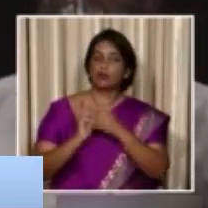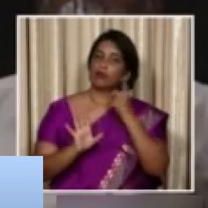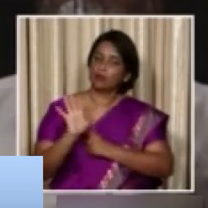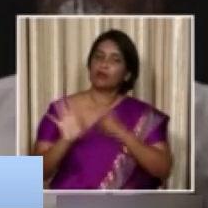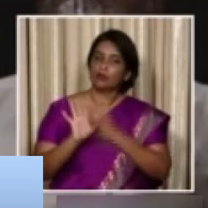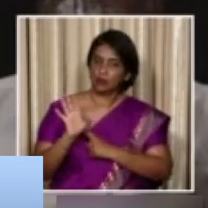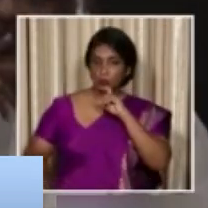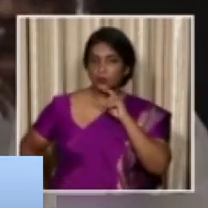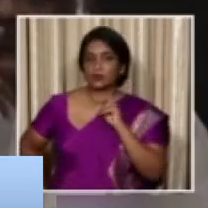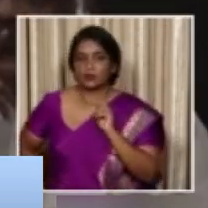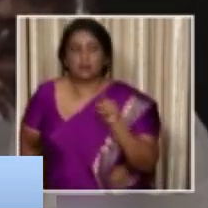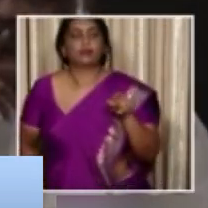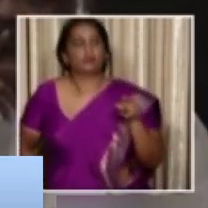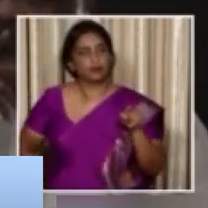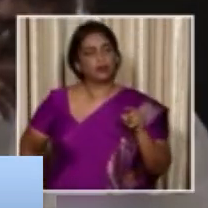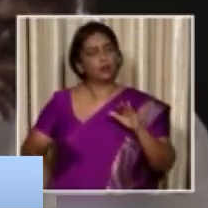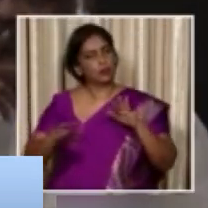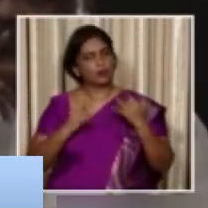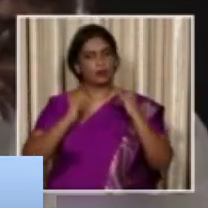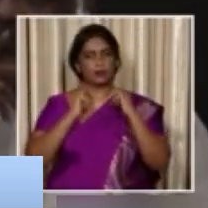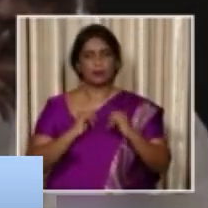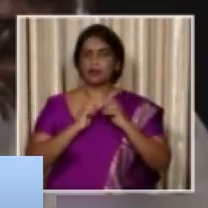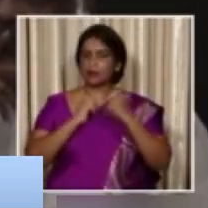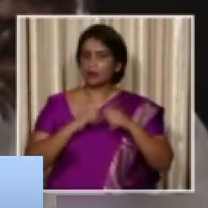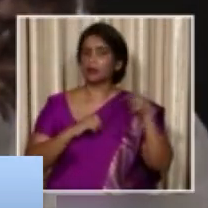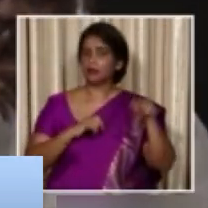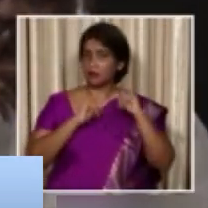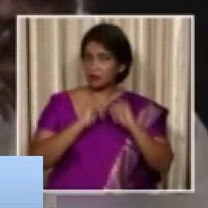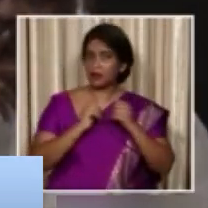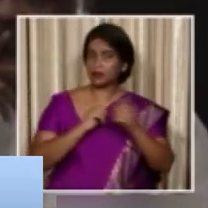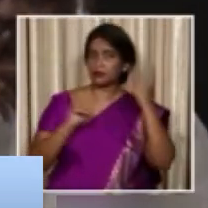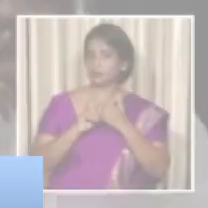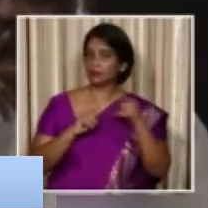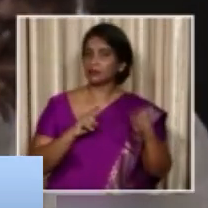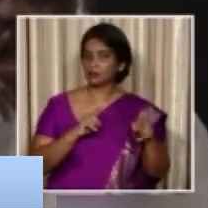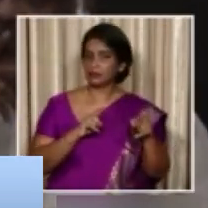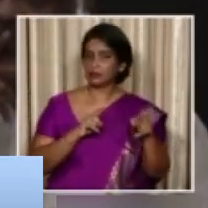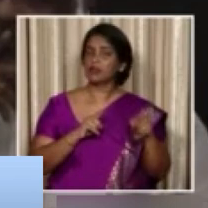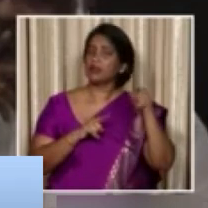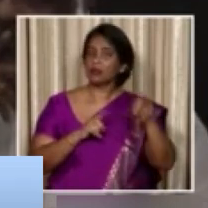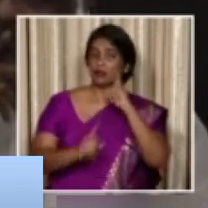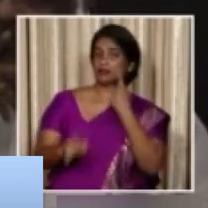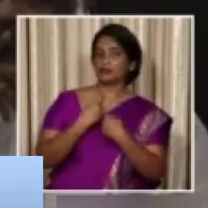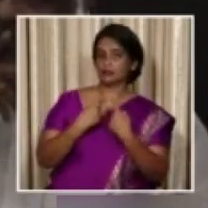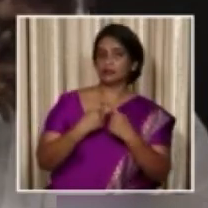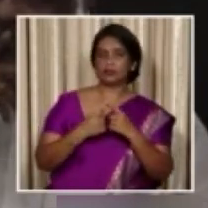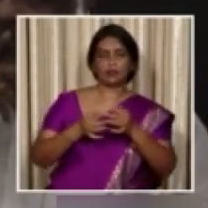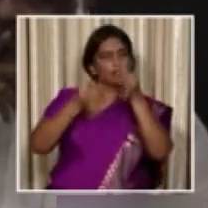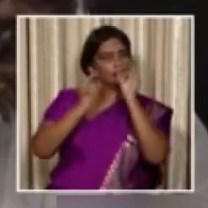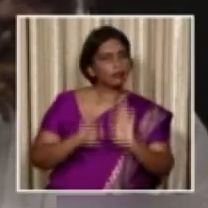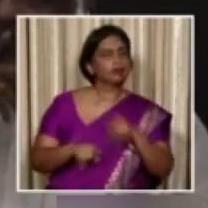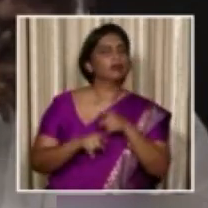ඔය සාවිය වැඩ කළා. ඕනෑම අපරාධයක් සිදු වුණාන් පස්සේ එතන අපරාධය සිදු ස්ථානයේ ඉඳලා ඒ පරීක්ෂණ කටයුතු ඉතා සියුම්ව